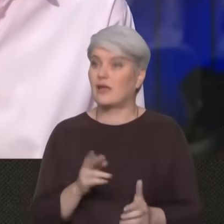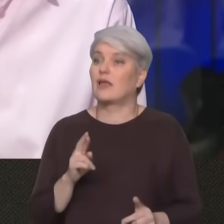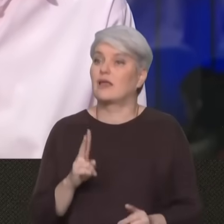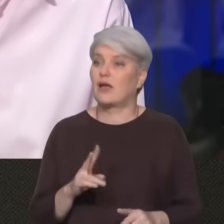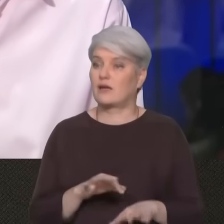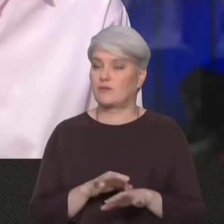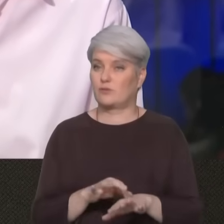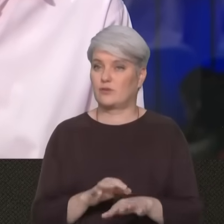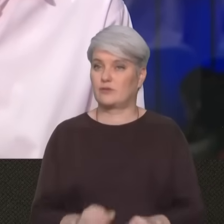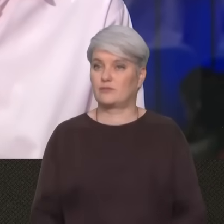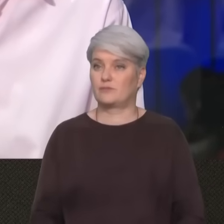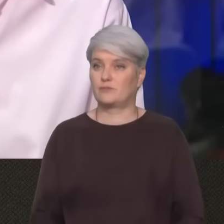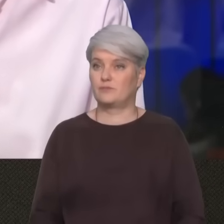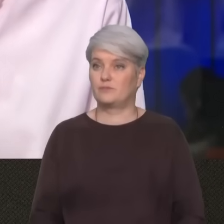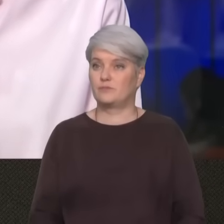відбувається?